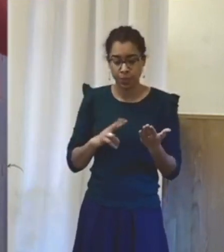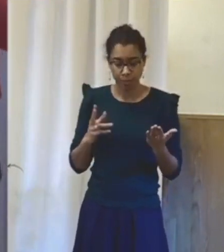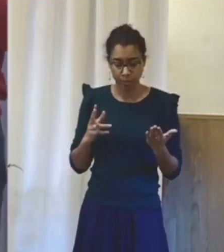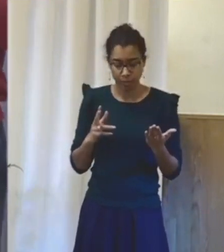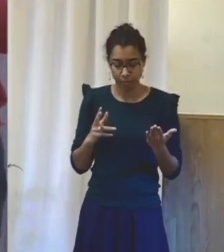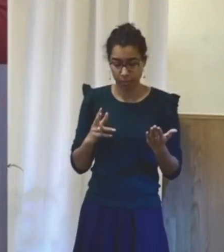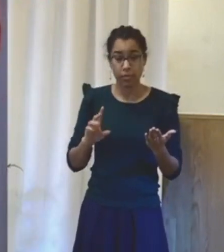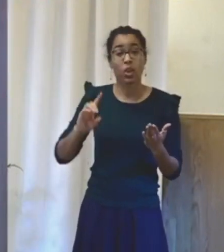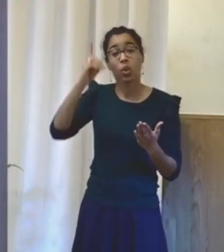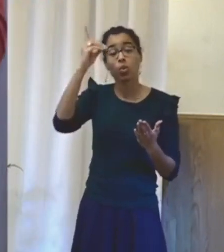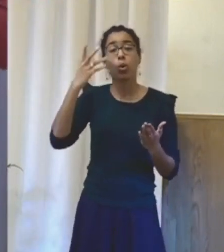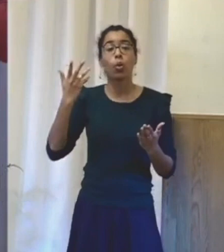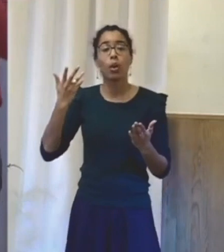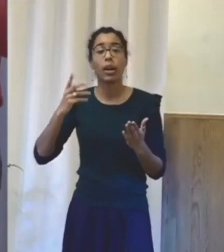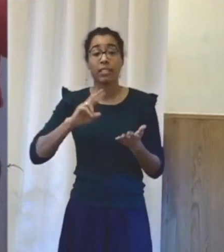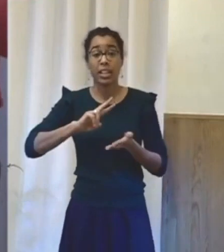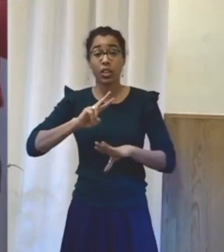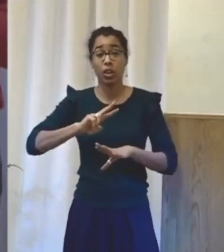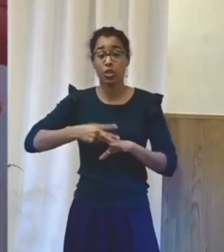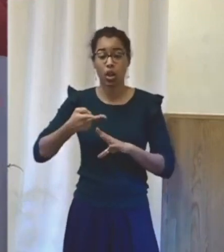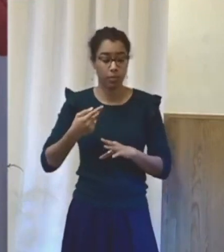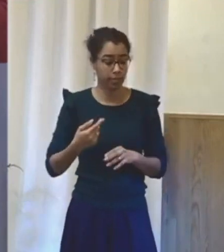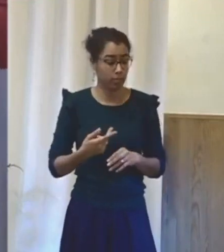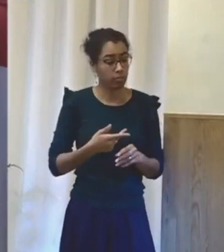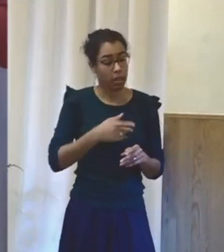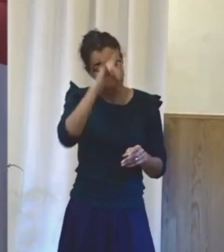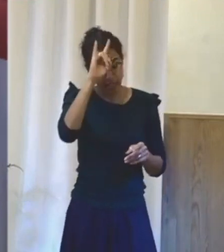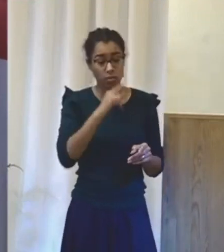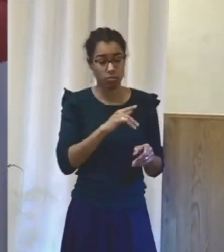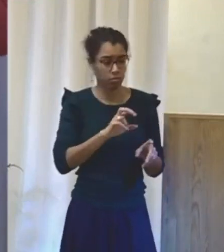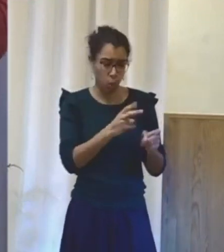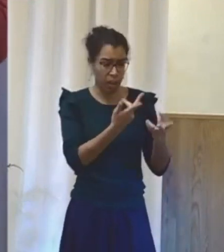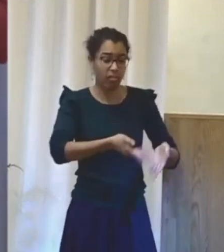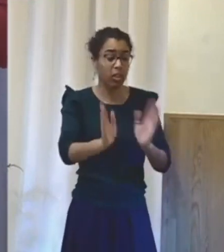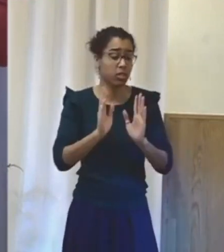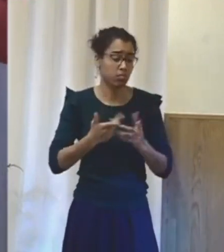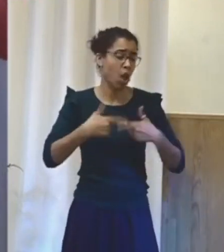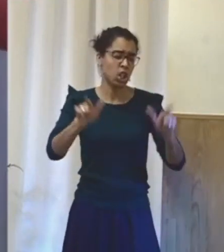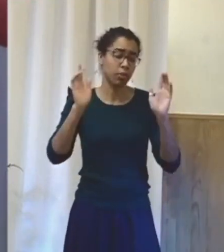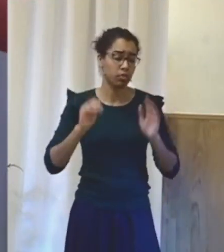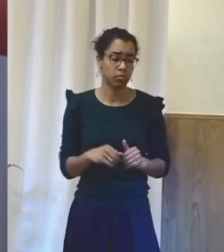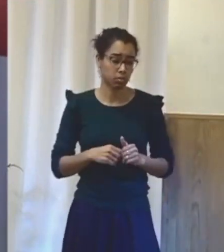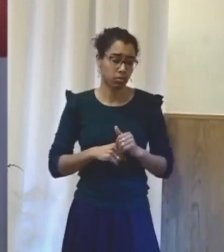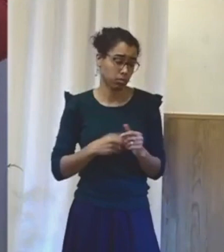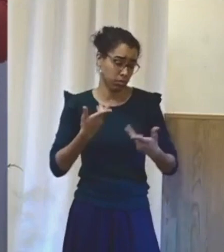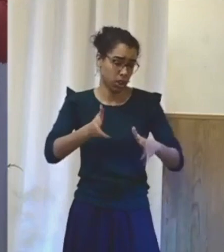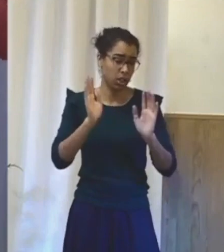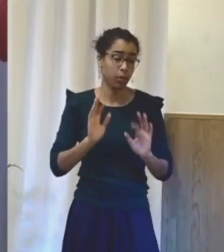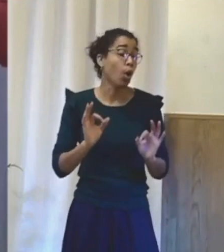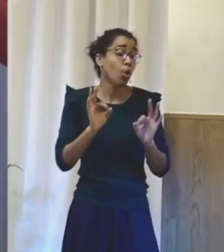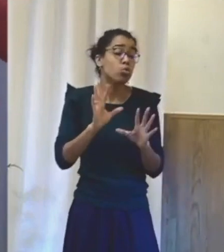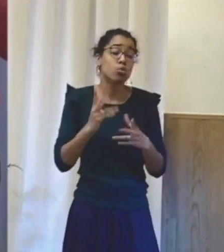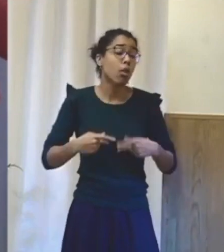qui dit que Dieu a dit, bon, ben vas-y, tu peux agir comme tu veux par rapport à Job, mais seulement ne